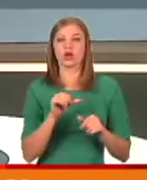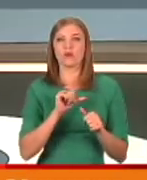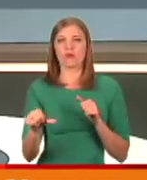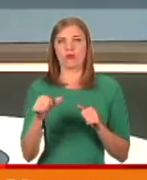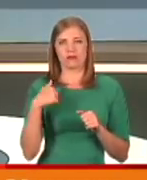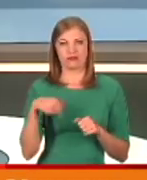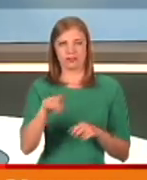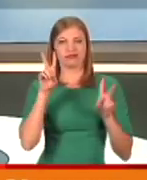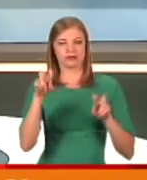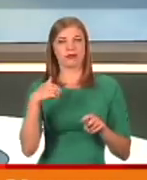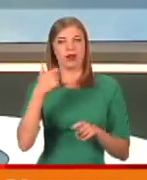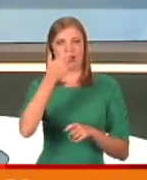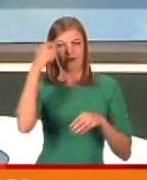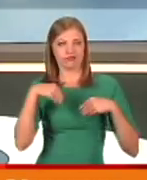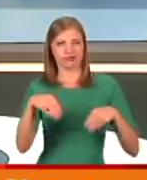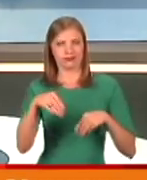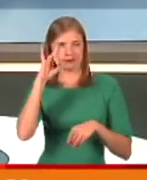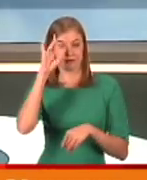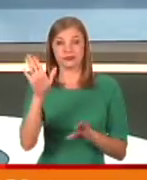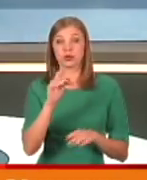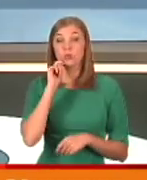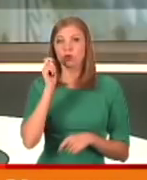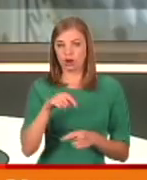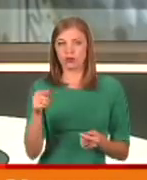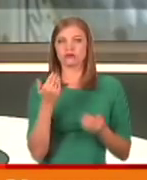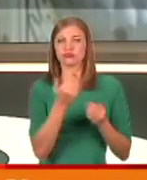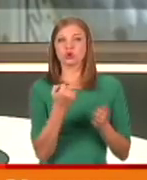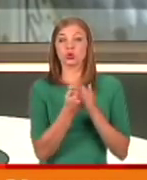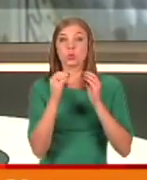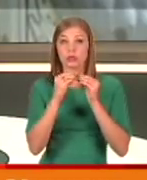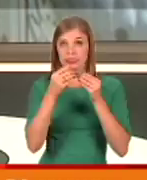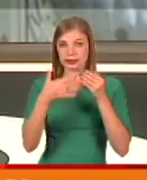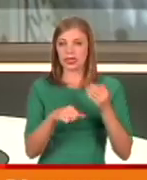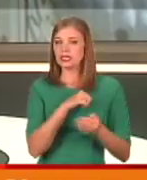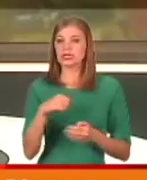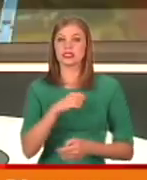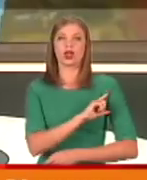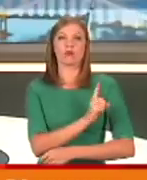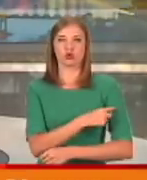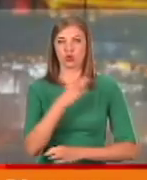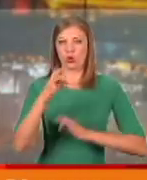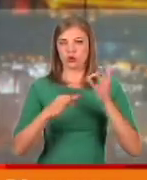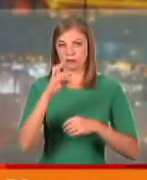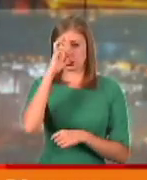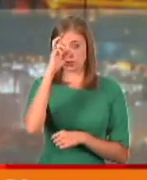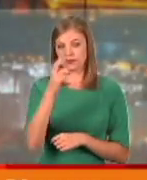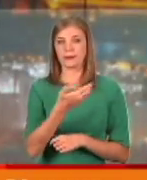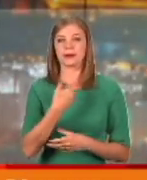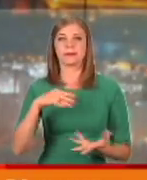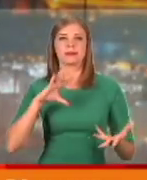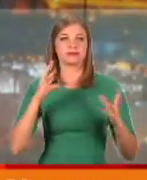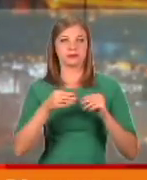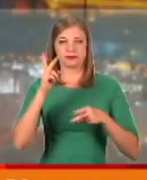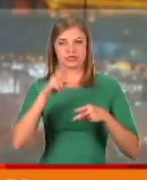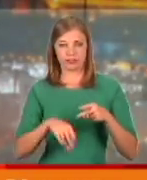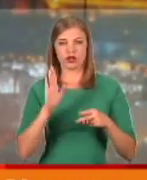імідж аграрної країни, ми забуваємо, що Україна належить до десятки найпотужніших космічних держав. Ми завершуємо